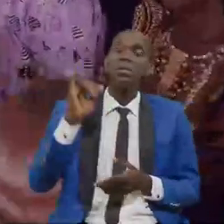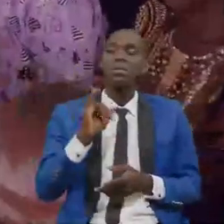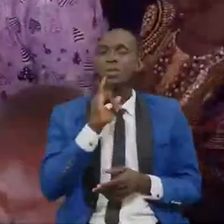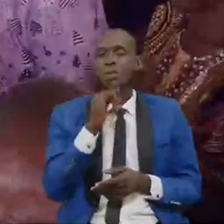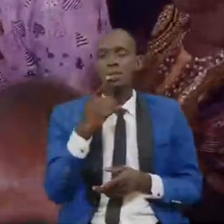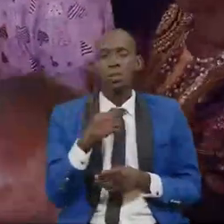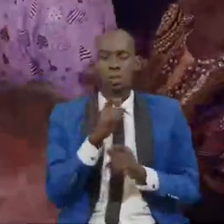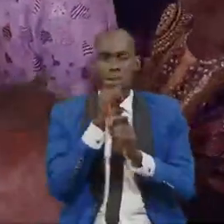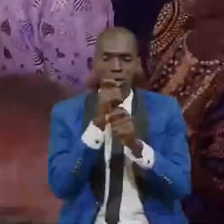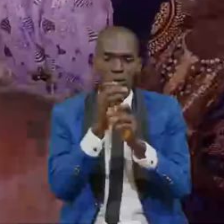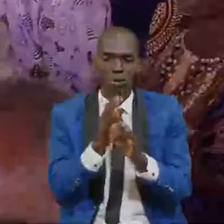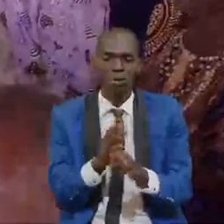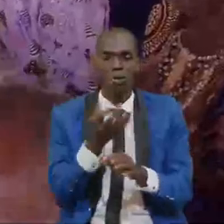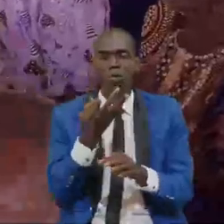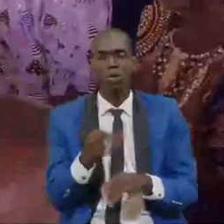qu'il